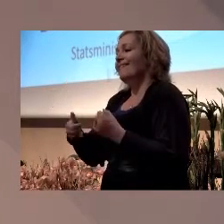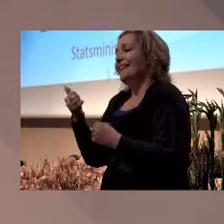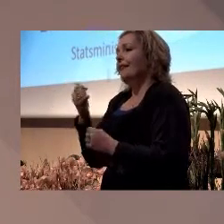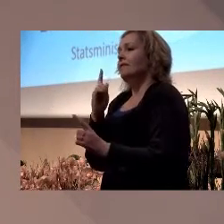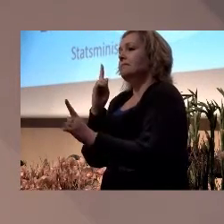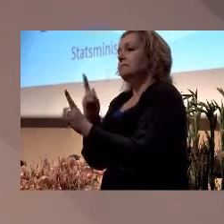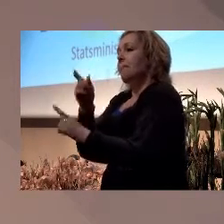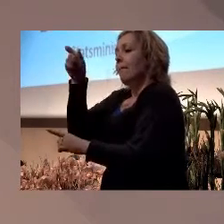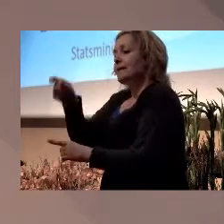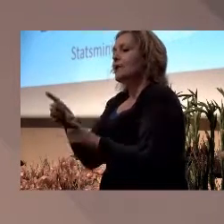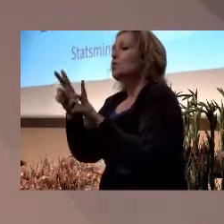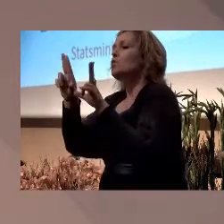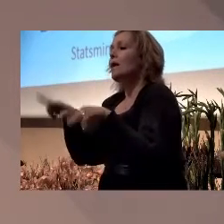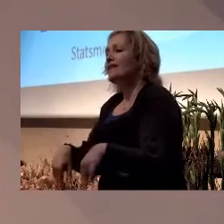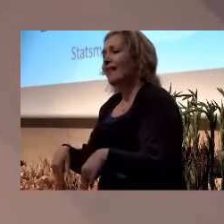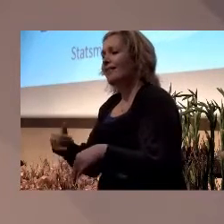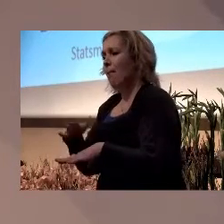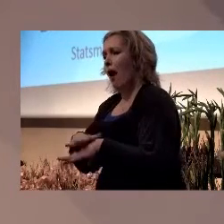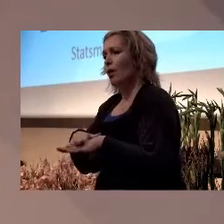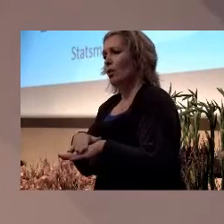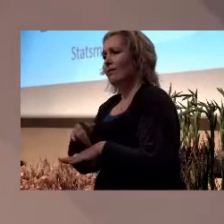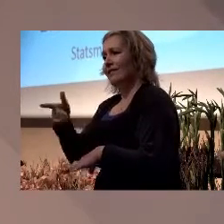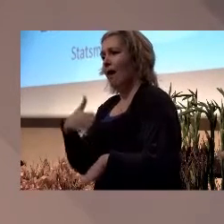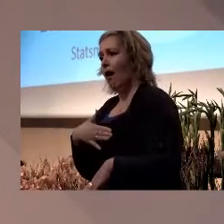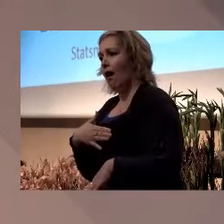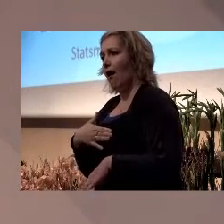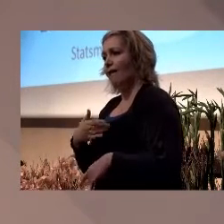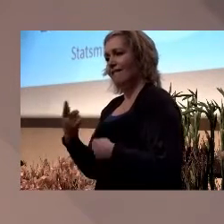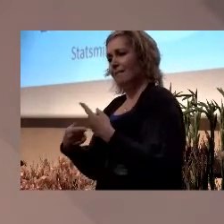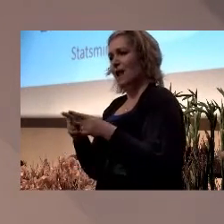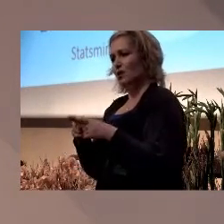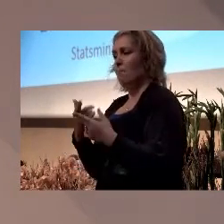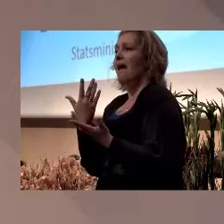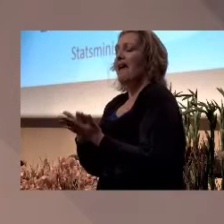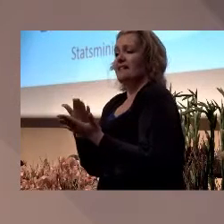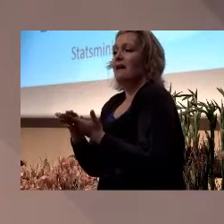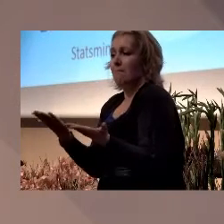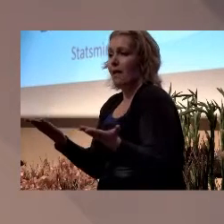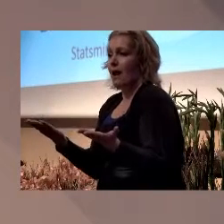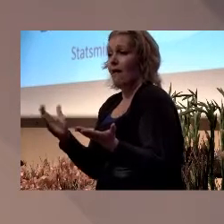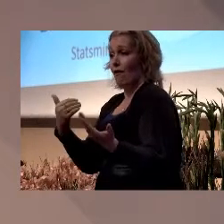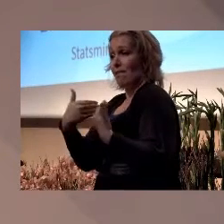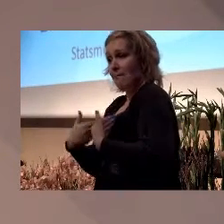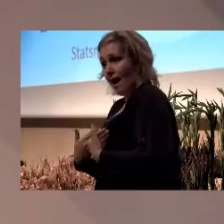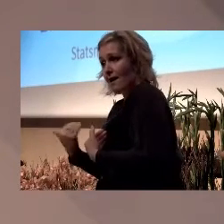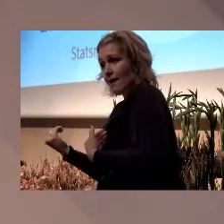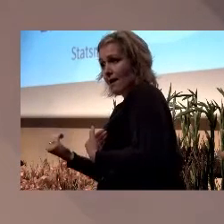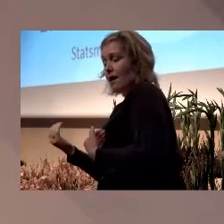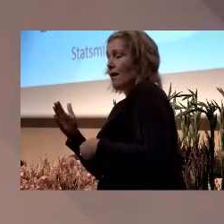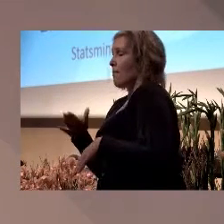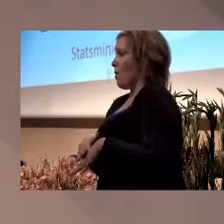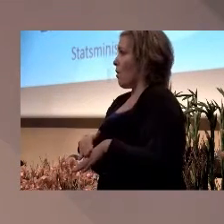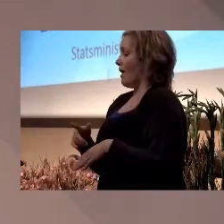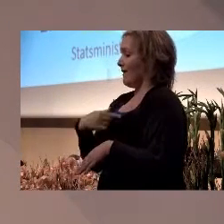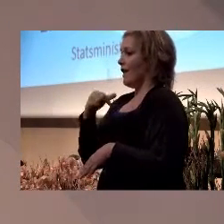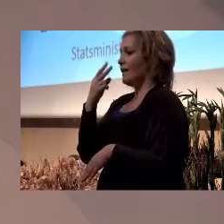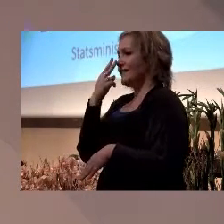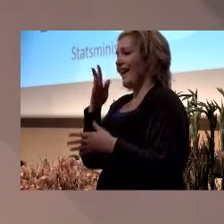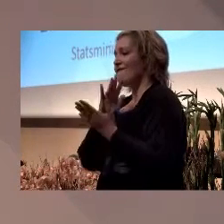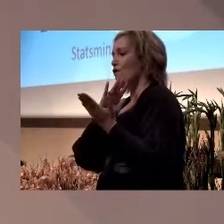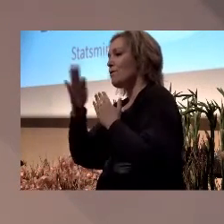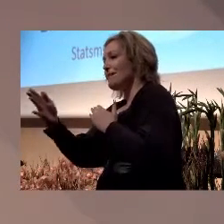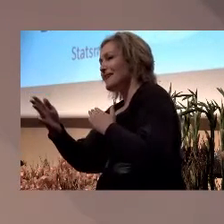at vi møter pasienter uansett hvilken bakgrunn de har. Og det sitter fortsatt som eksempel for meg på at vi må se